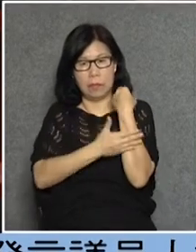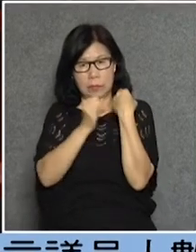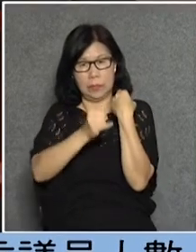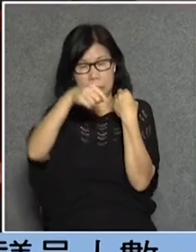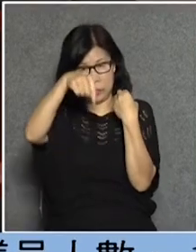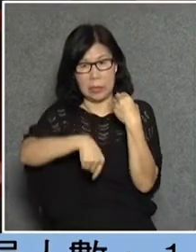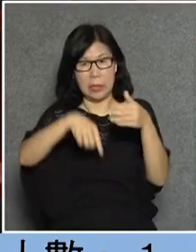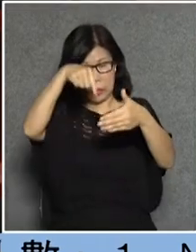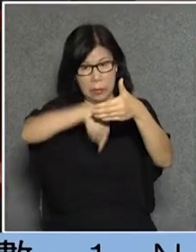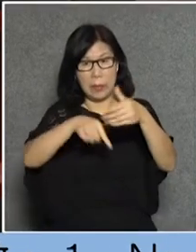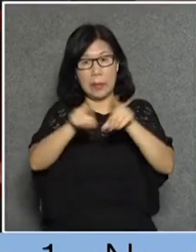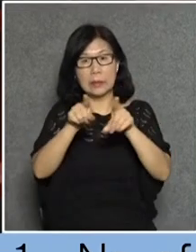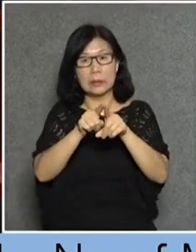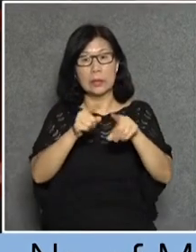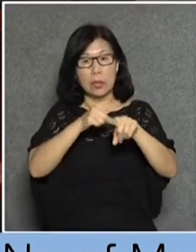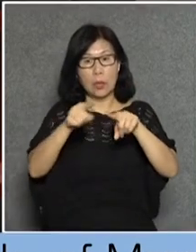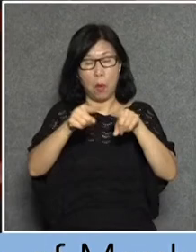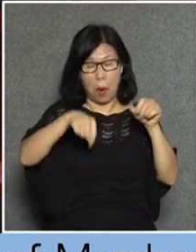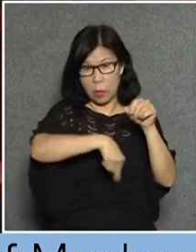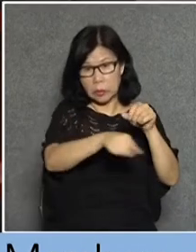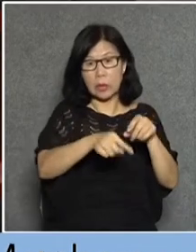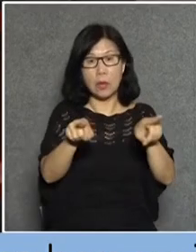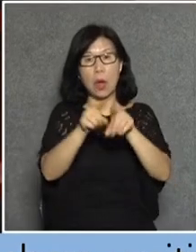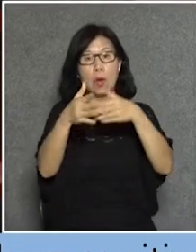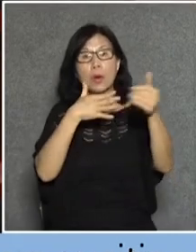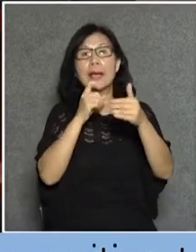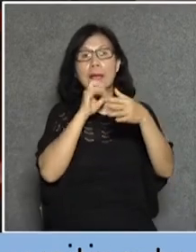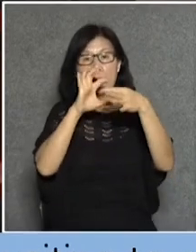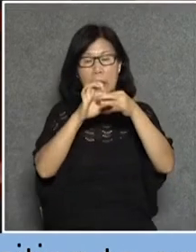內部的，我們土木工程確認署的同事按照這個機制予以跟進。多謝。